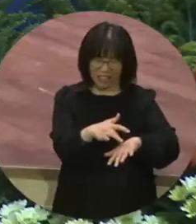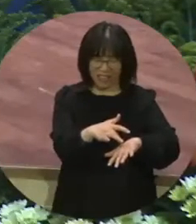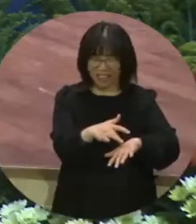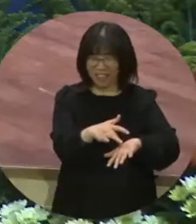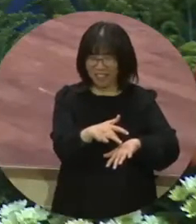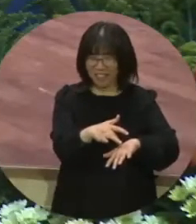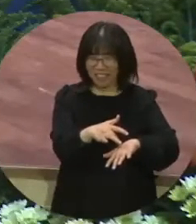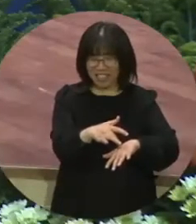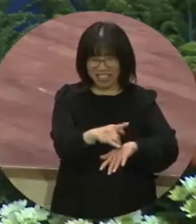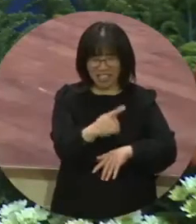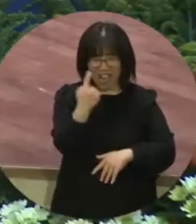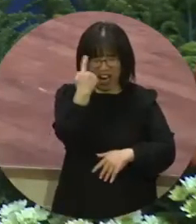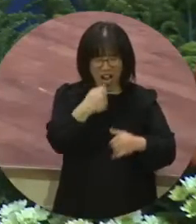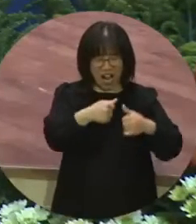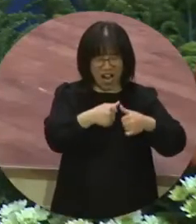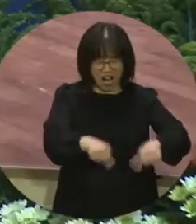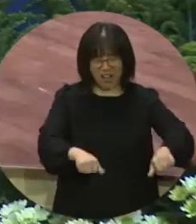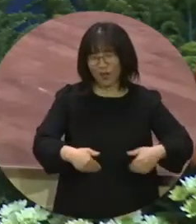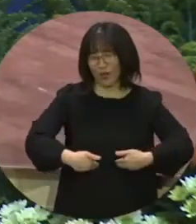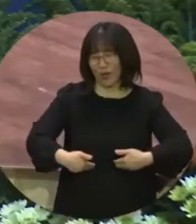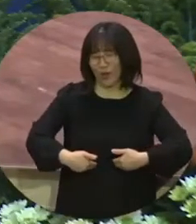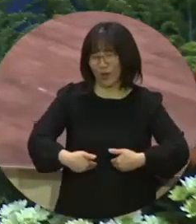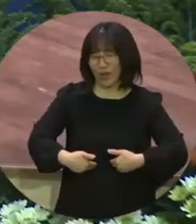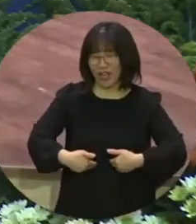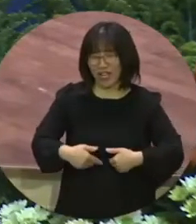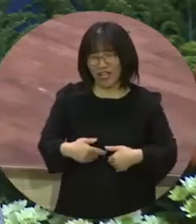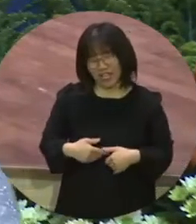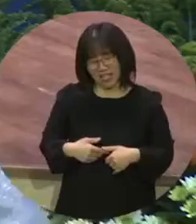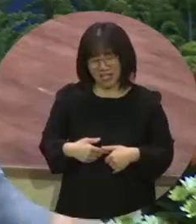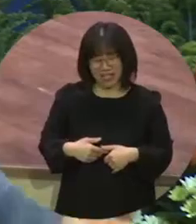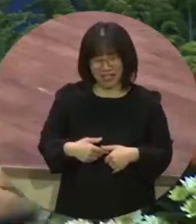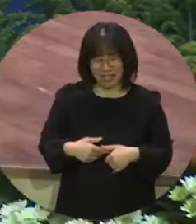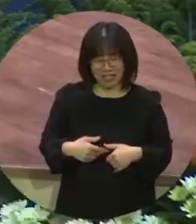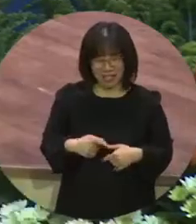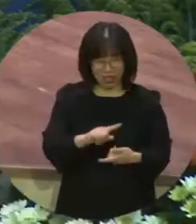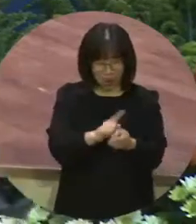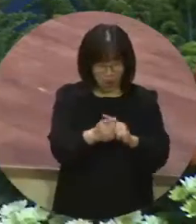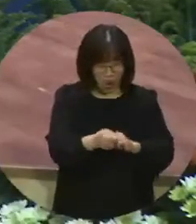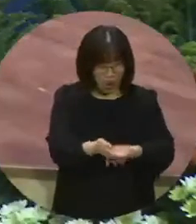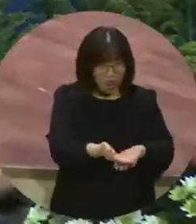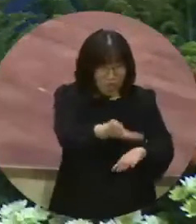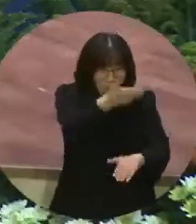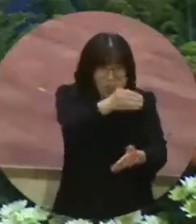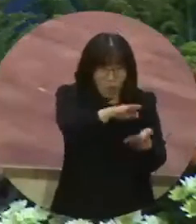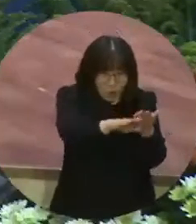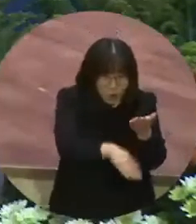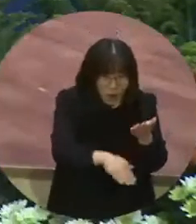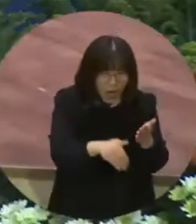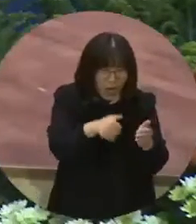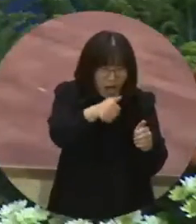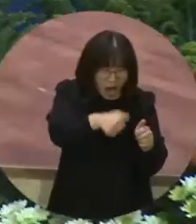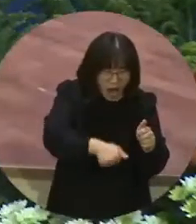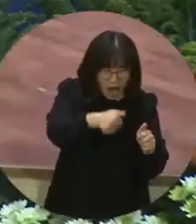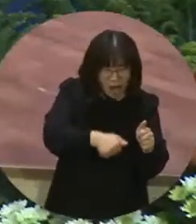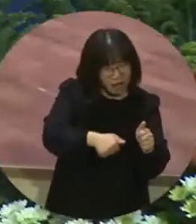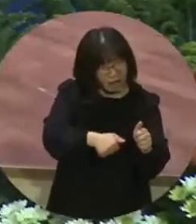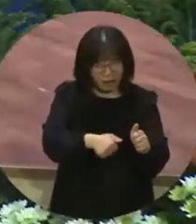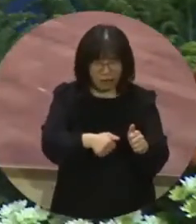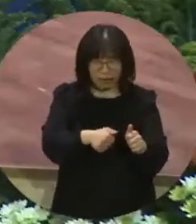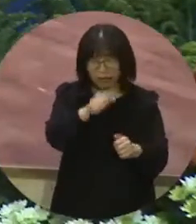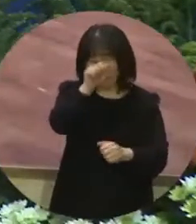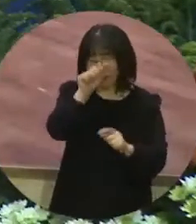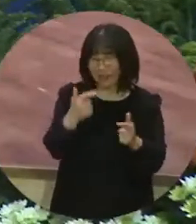다 박살내야 되는 문화야, 정말. 체면 문화 속에 선후배 따지고 앞뒤 여자 남자 따지고 전부 다들 사서